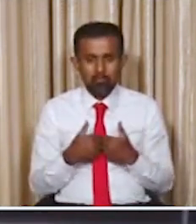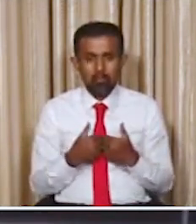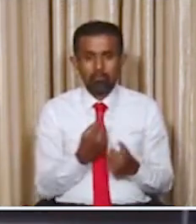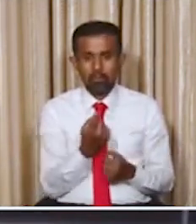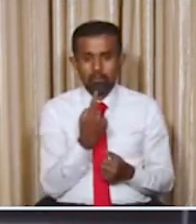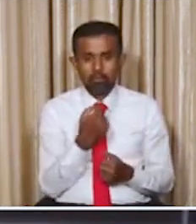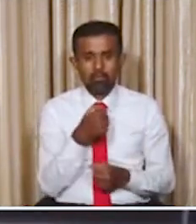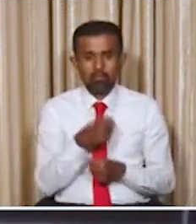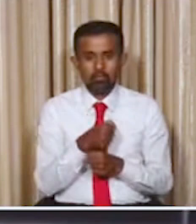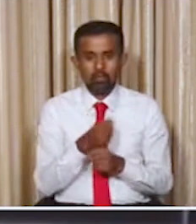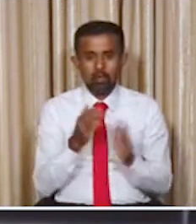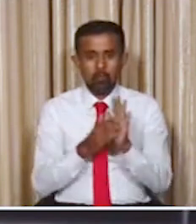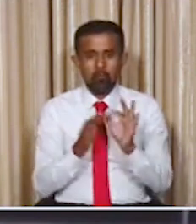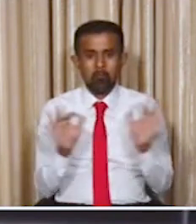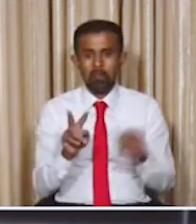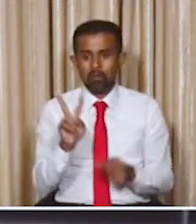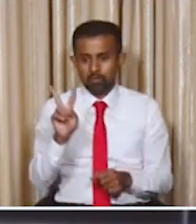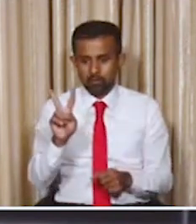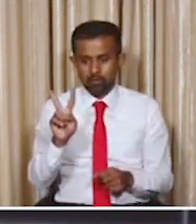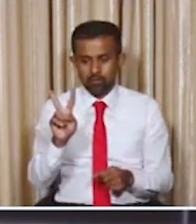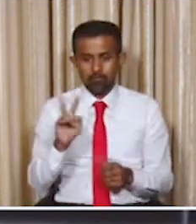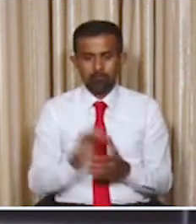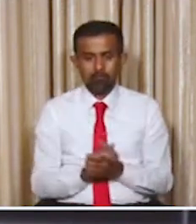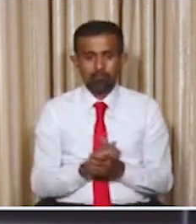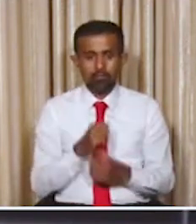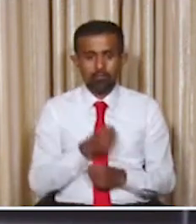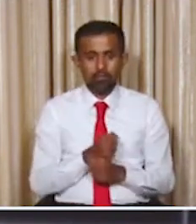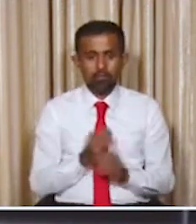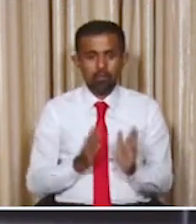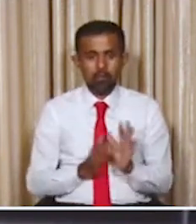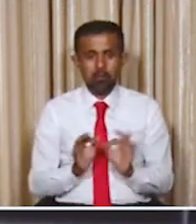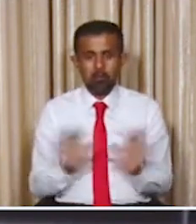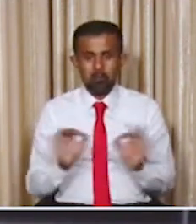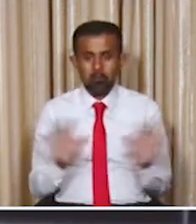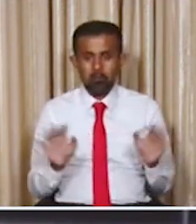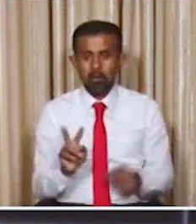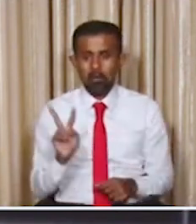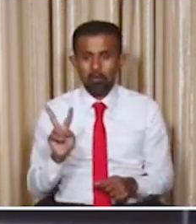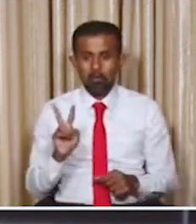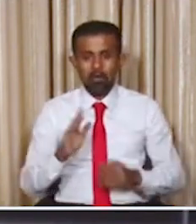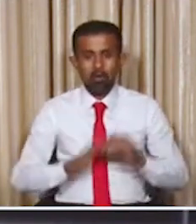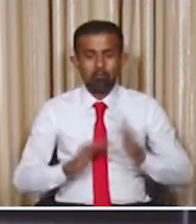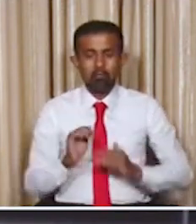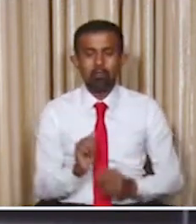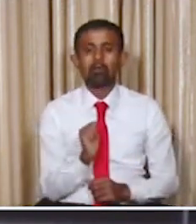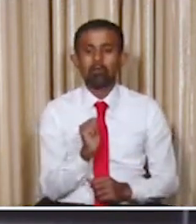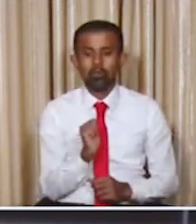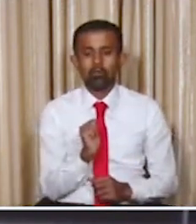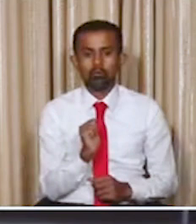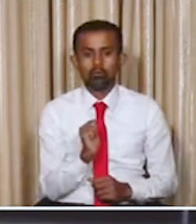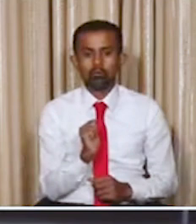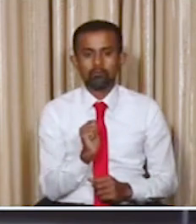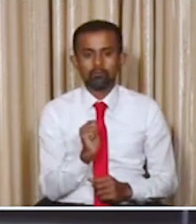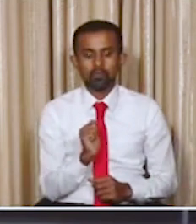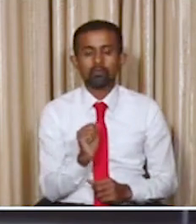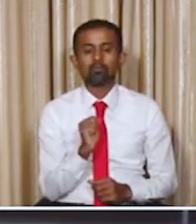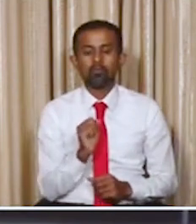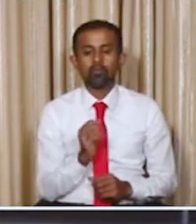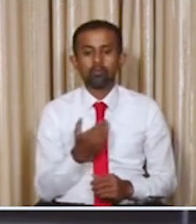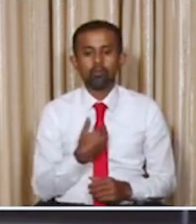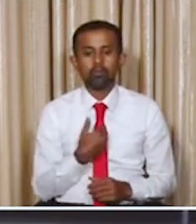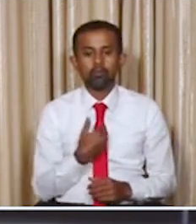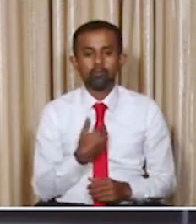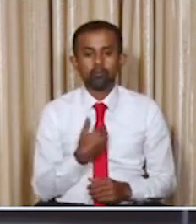kiyanna ona rajya madhya deka thiyena. Me rajya mawada madhya deka pawichi karanne mokada api? Mokada api me